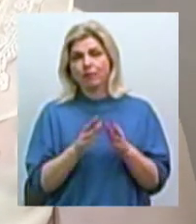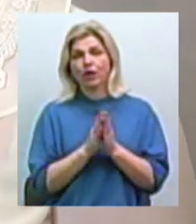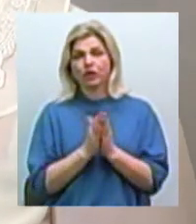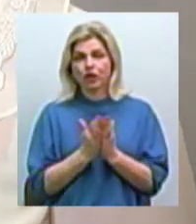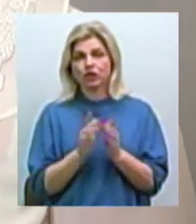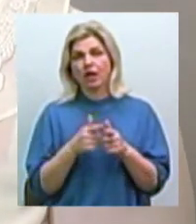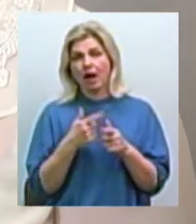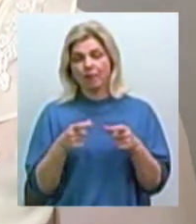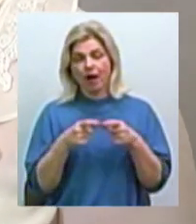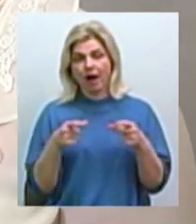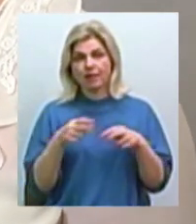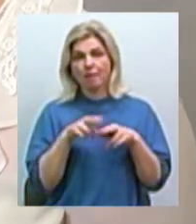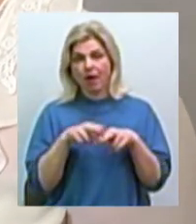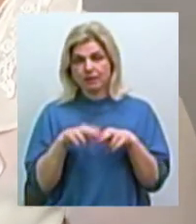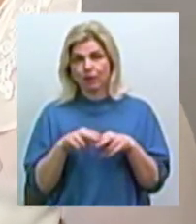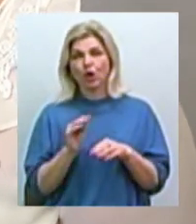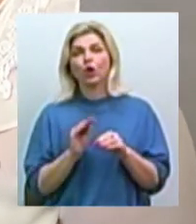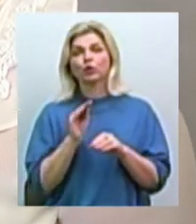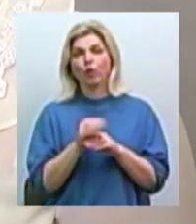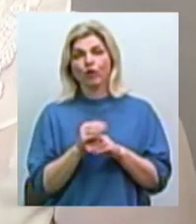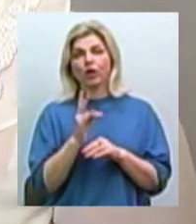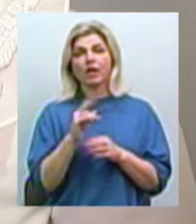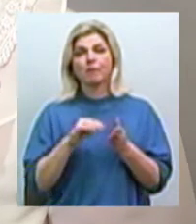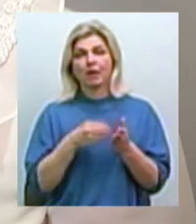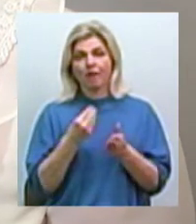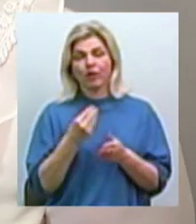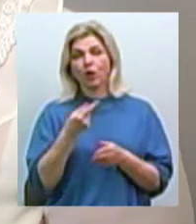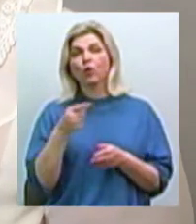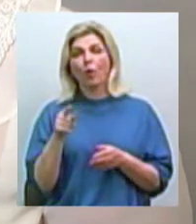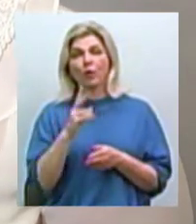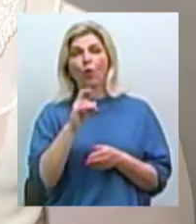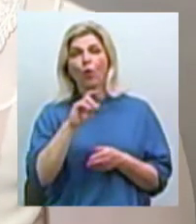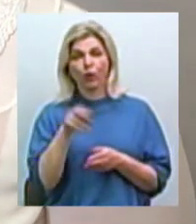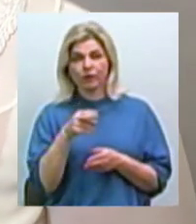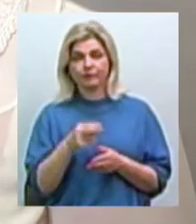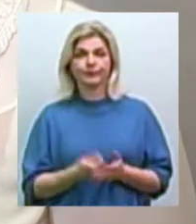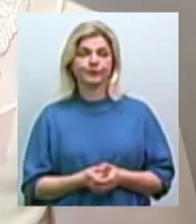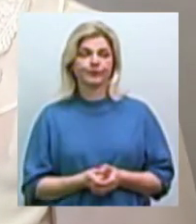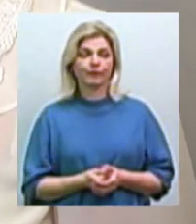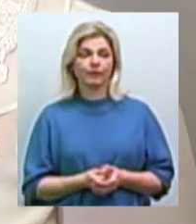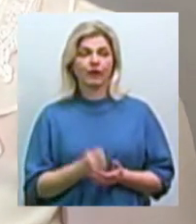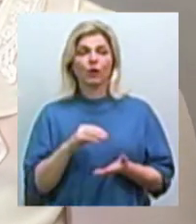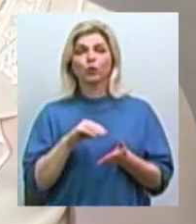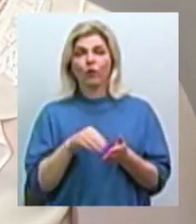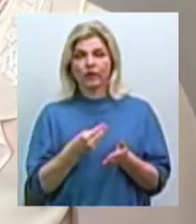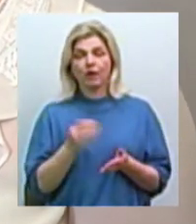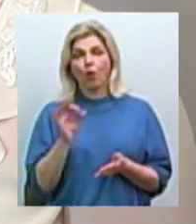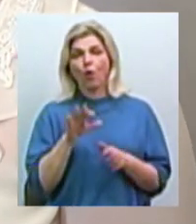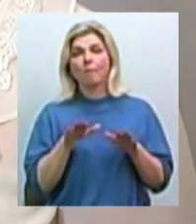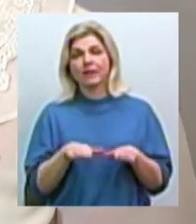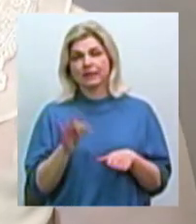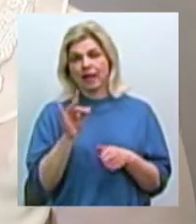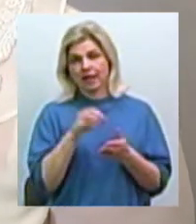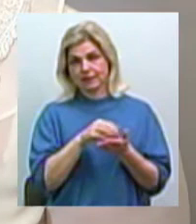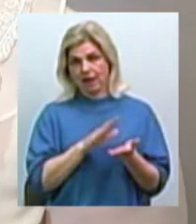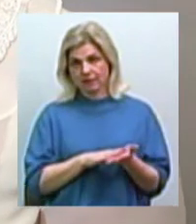паспорт-книжечка або ID-карта, додатково ідентифікаційний номер, а також довідка про місце